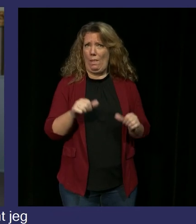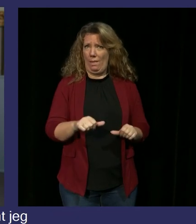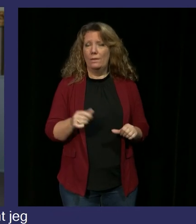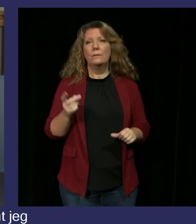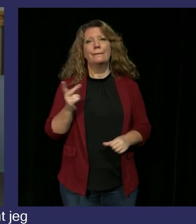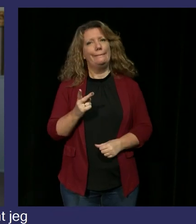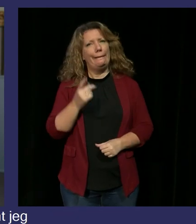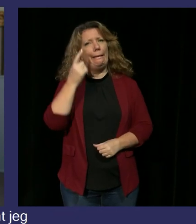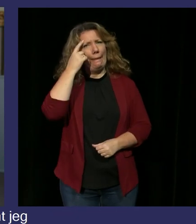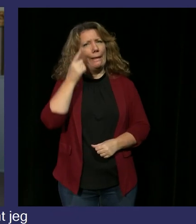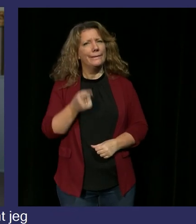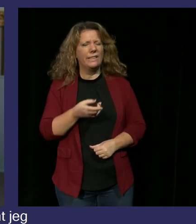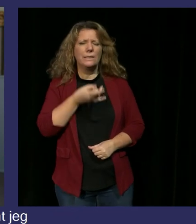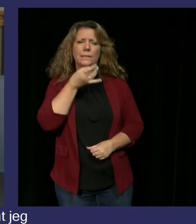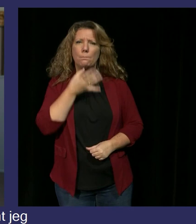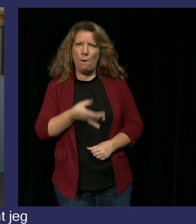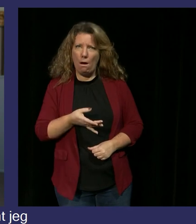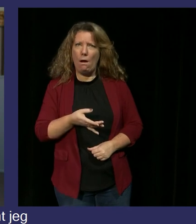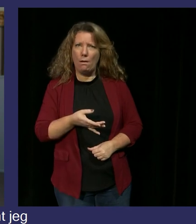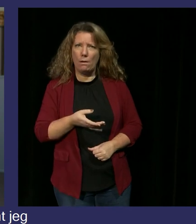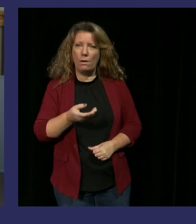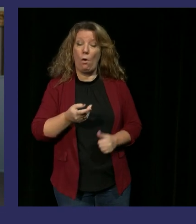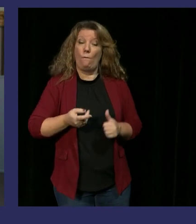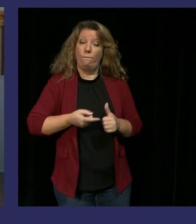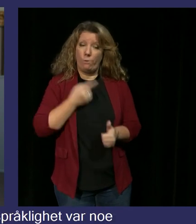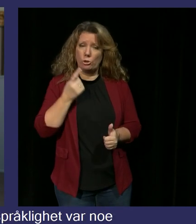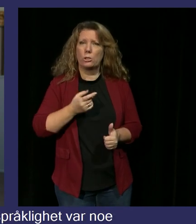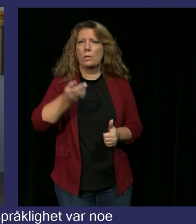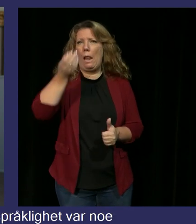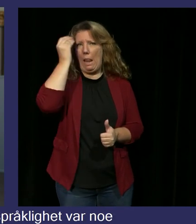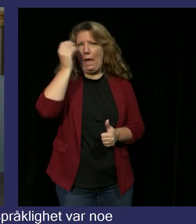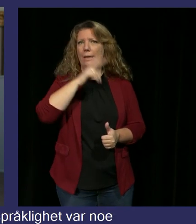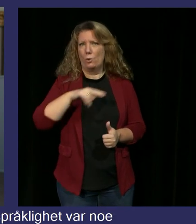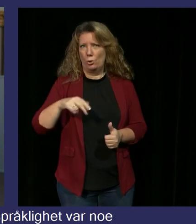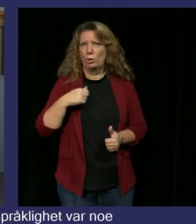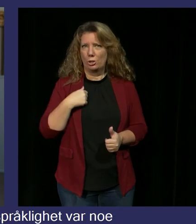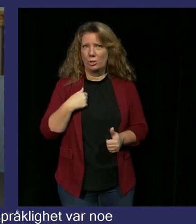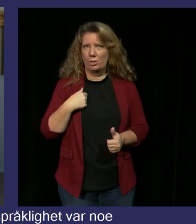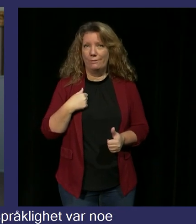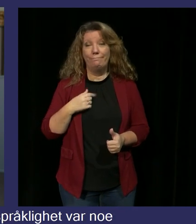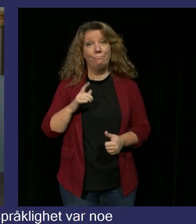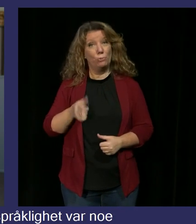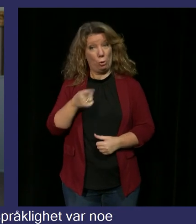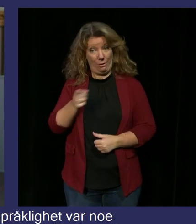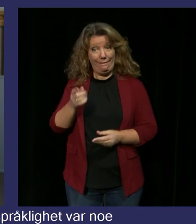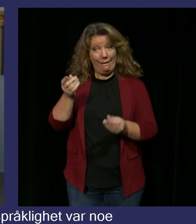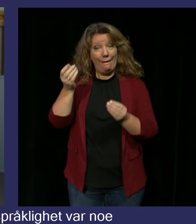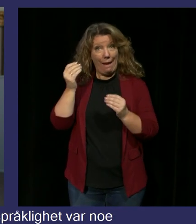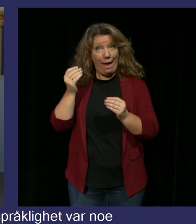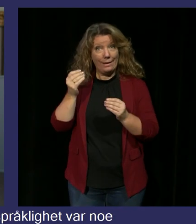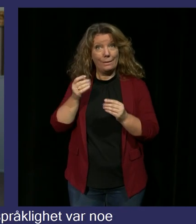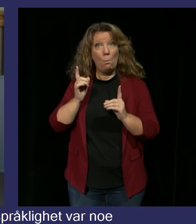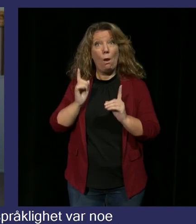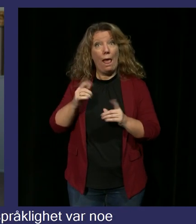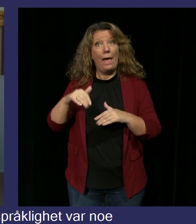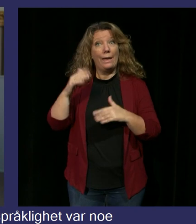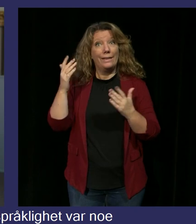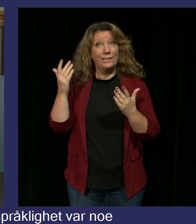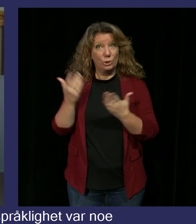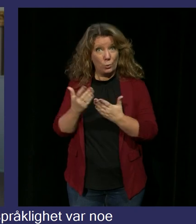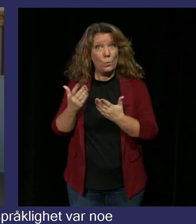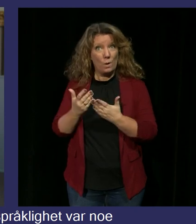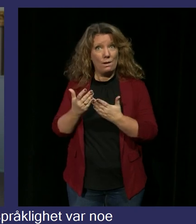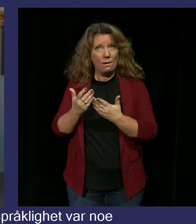ting å at jeg lærte meg norsk først. For det hadde de lært på lærerskolen,